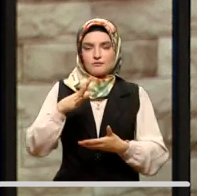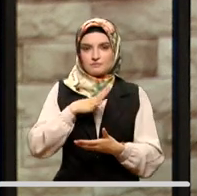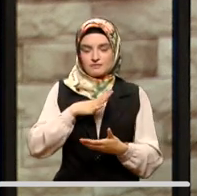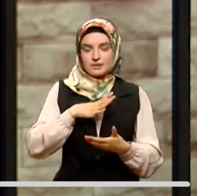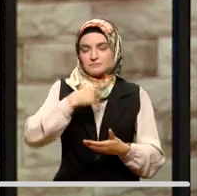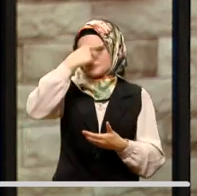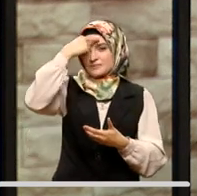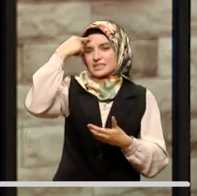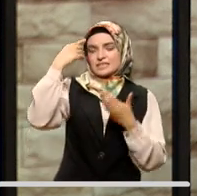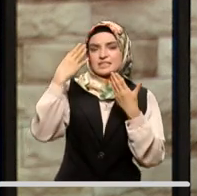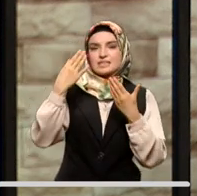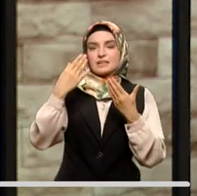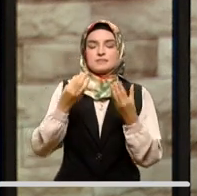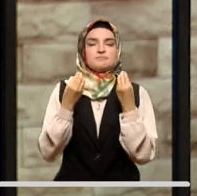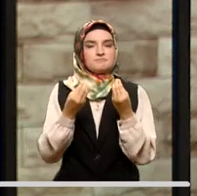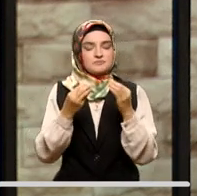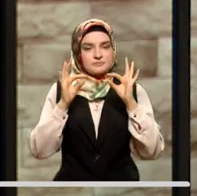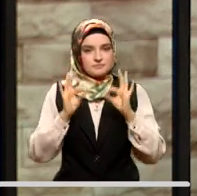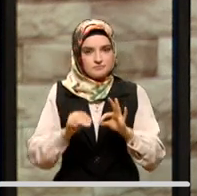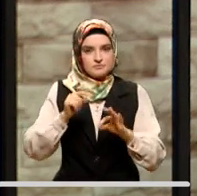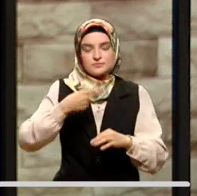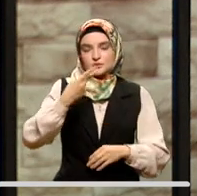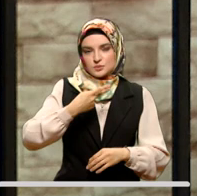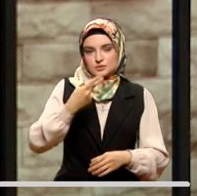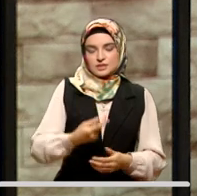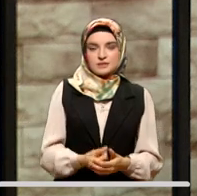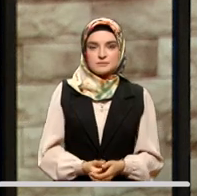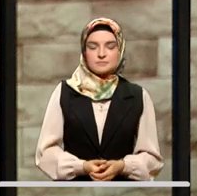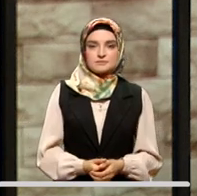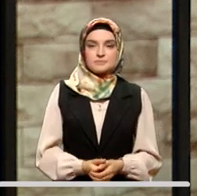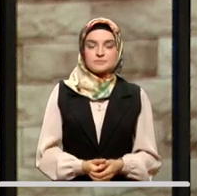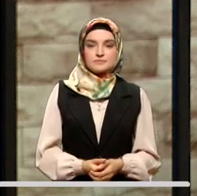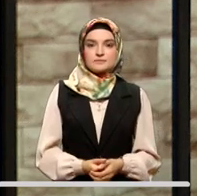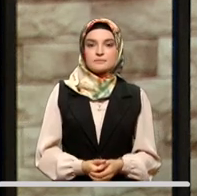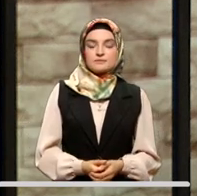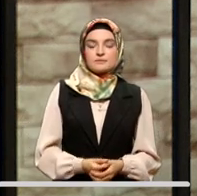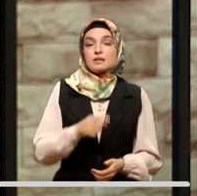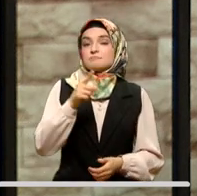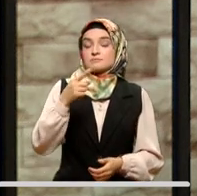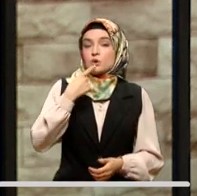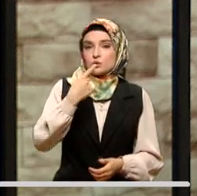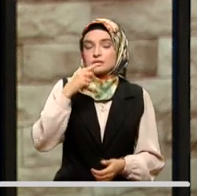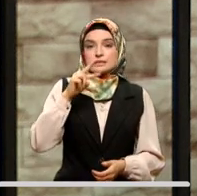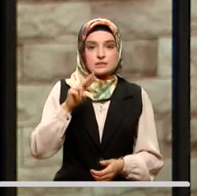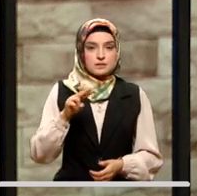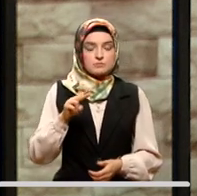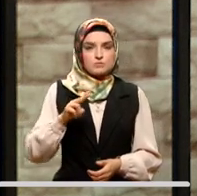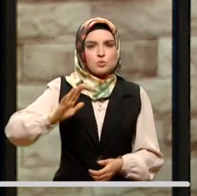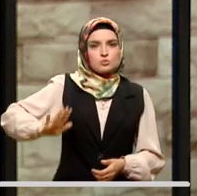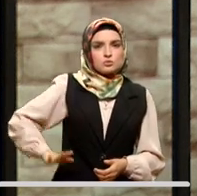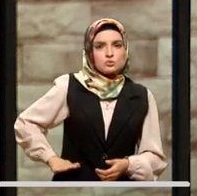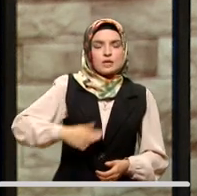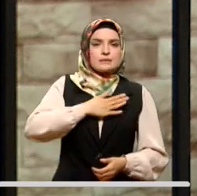İnşallah hayırlı başlayacağız ve bunu da konuşacağız. Tabii sizin de ifade ettiğiniz gibi çocuğun